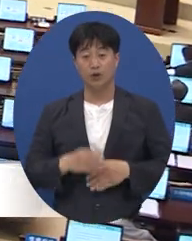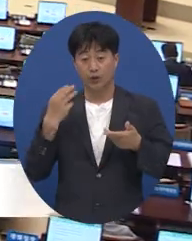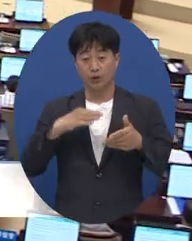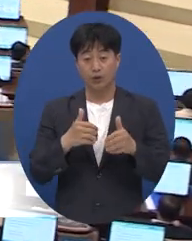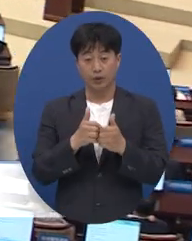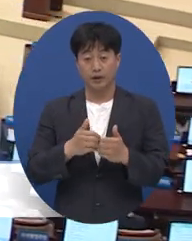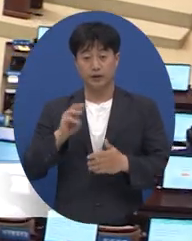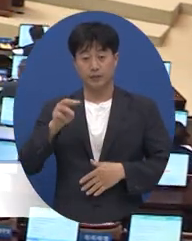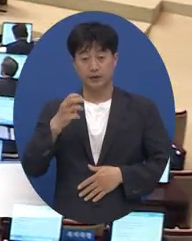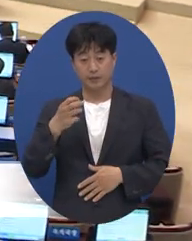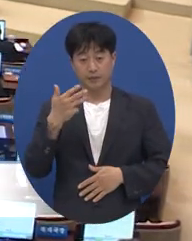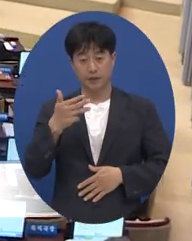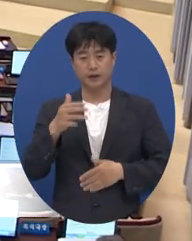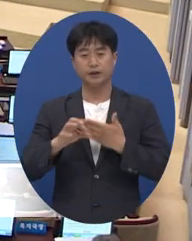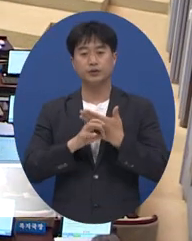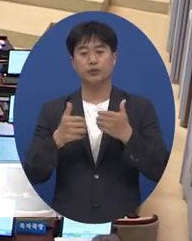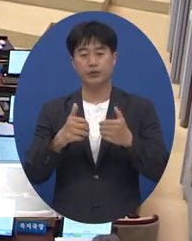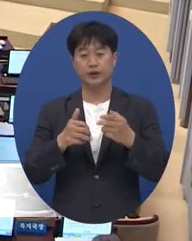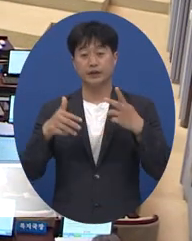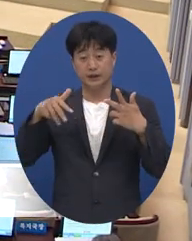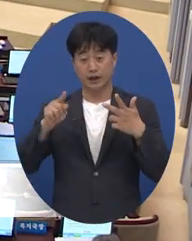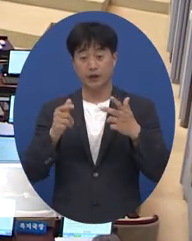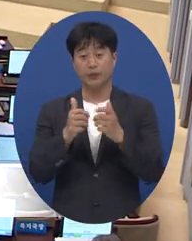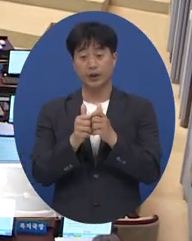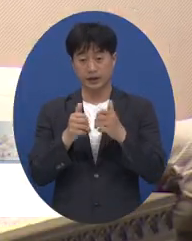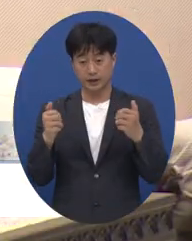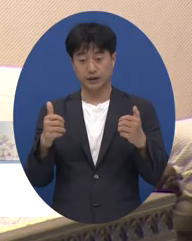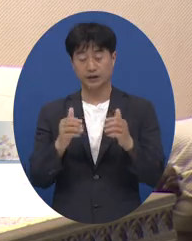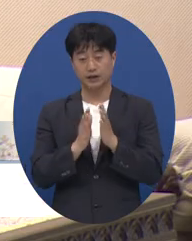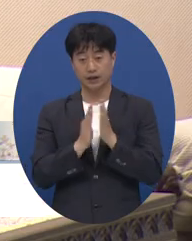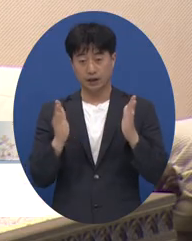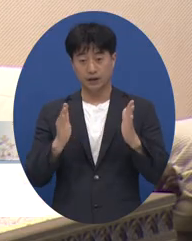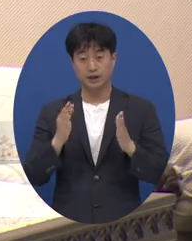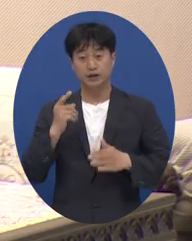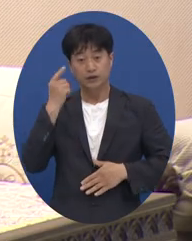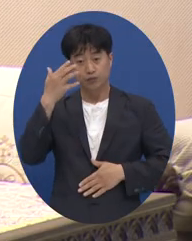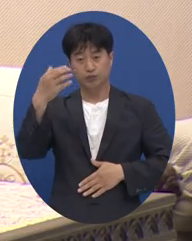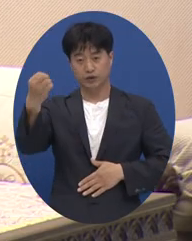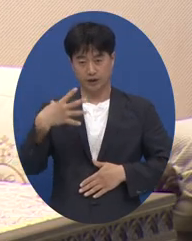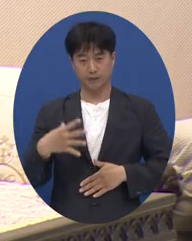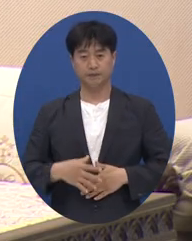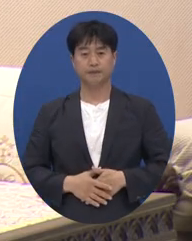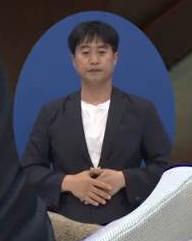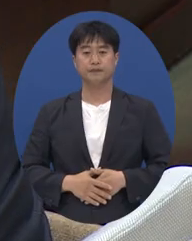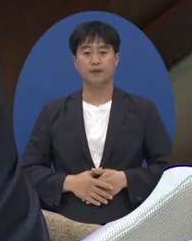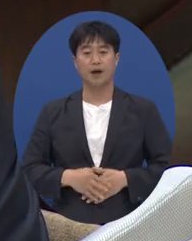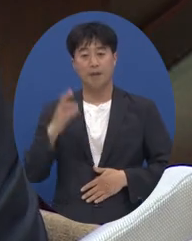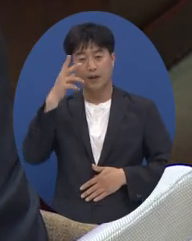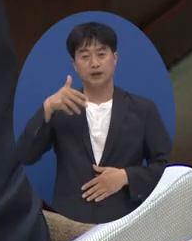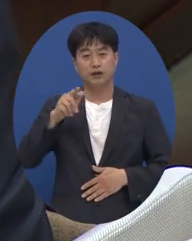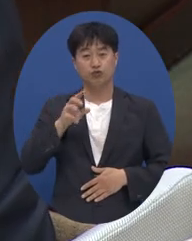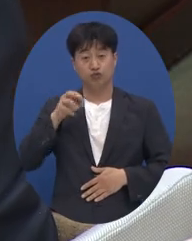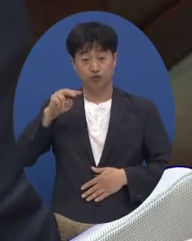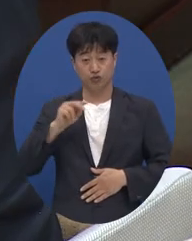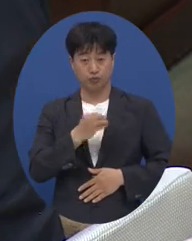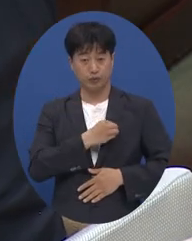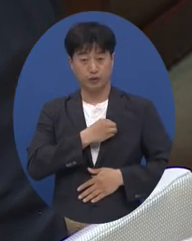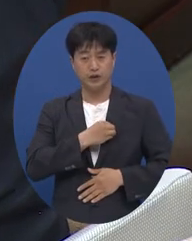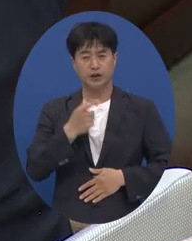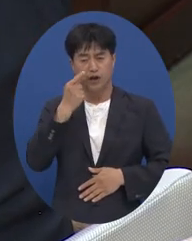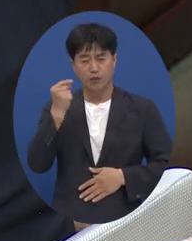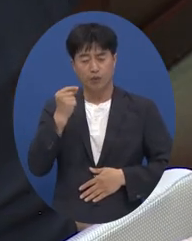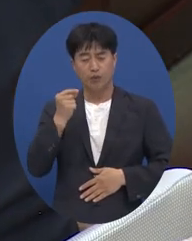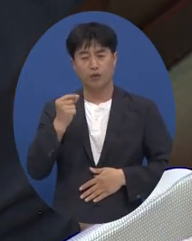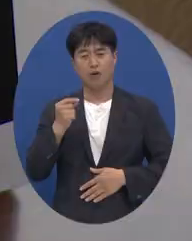경우도 잎의 제 338회 임시회 2차 본회의 는 도정에 관한 일문일답 으로 진행됐습니다 박창순 위원은 최근 일본과 우리나라의